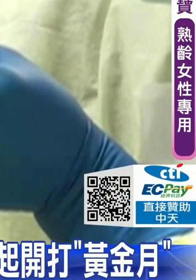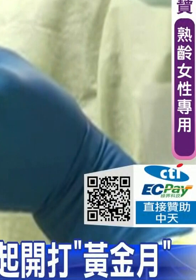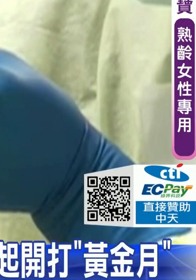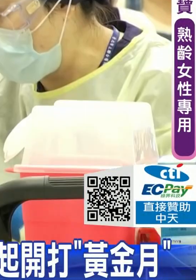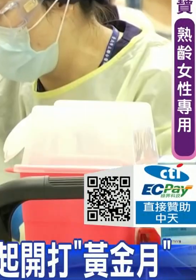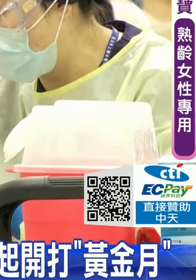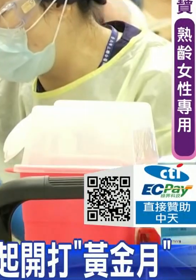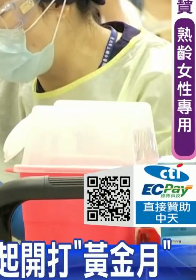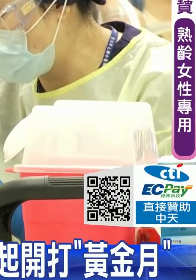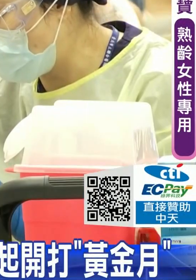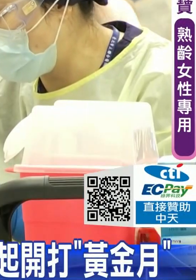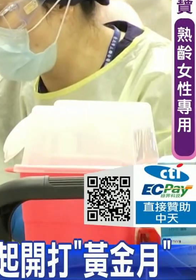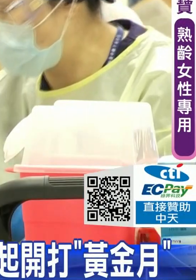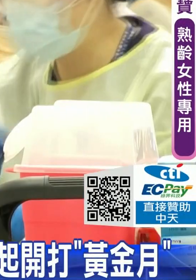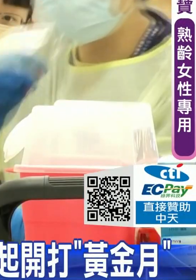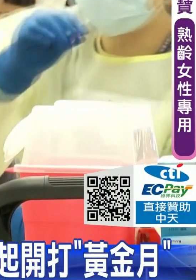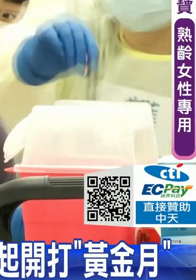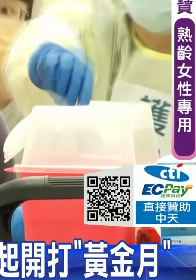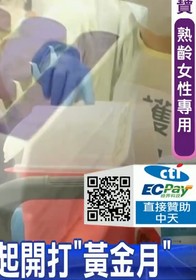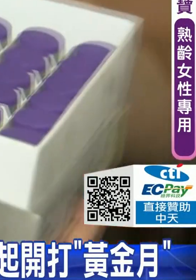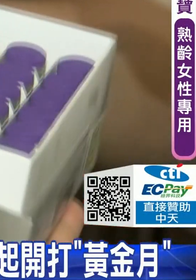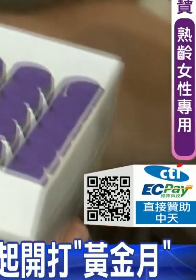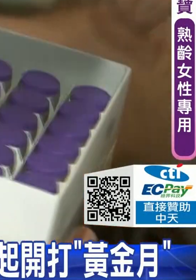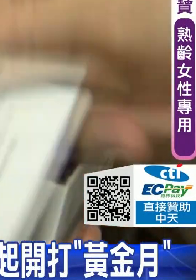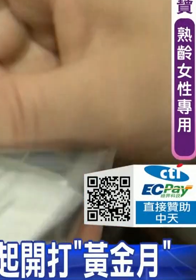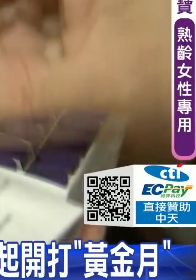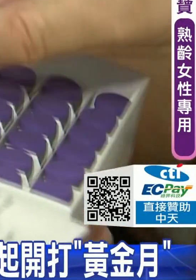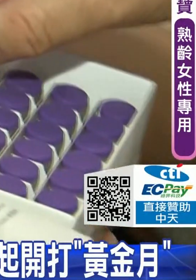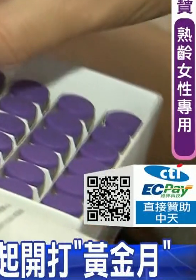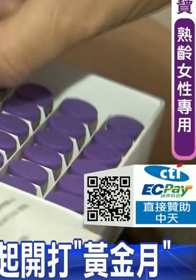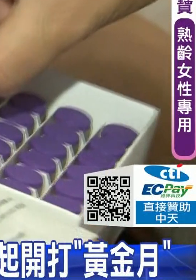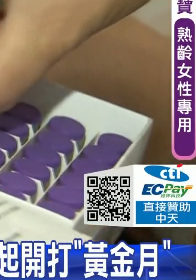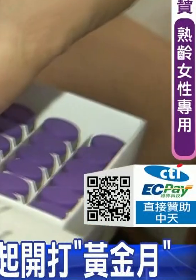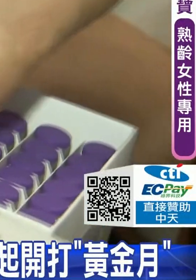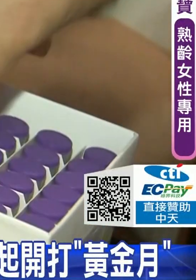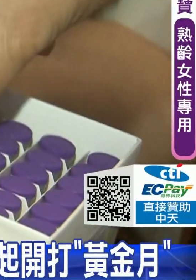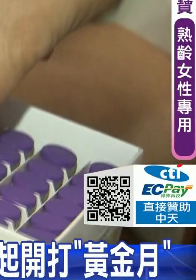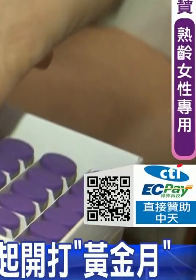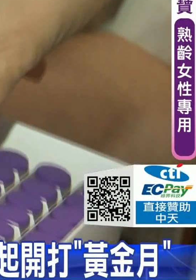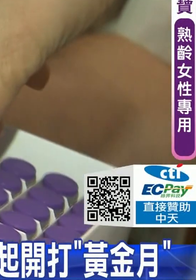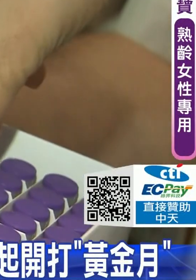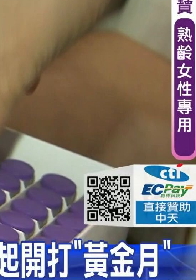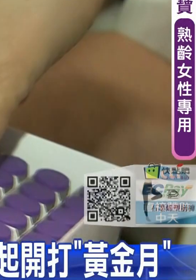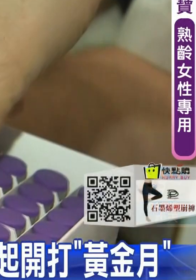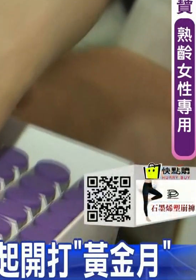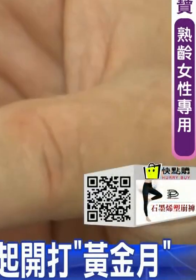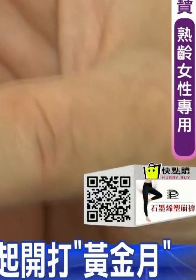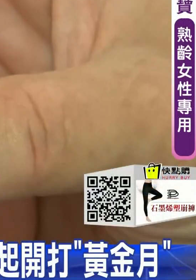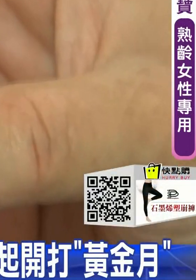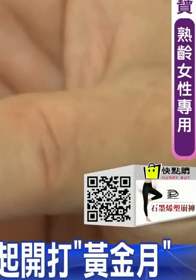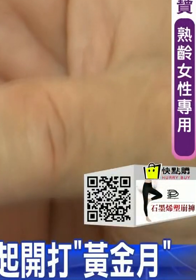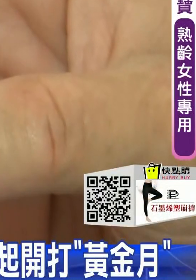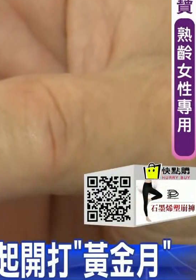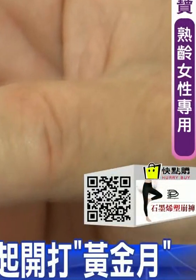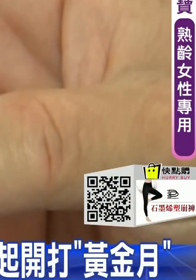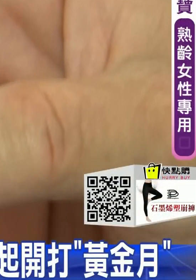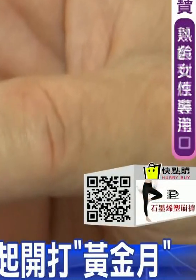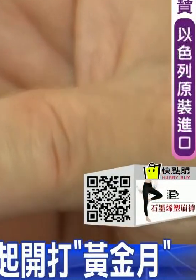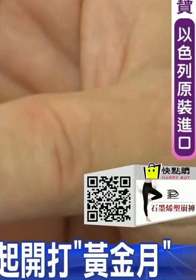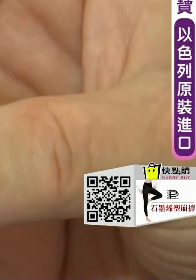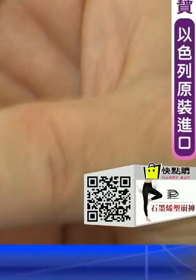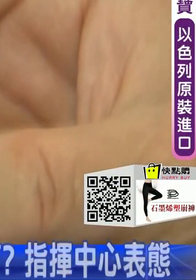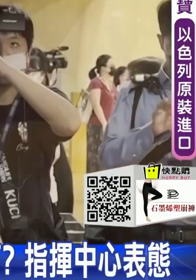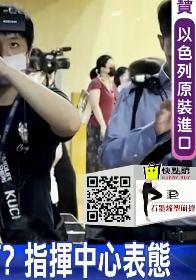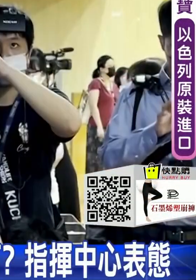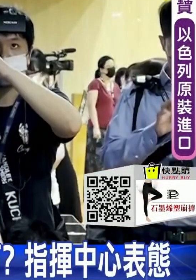莫德纳疫苗也将开打。至于存量最多的 B N T 疫苗，目前大约还有158.9万剂，是否有机会开放 A？Z 和